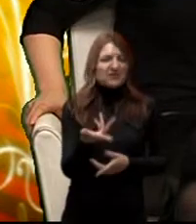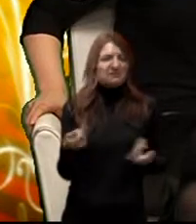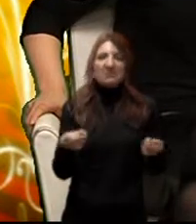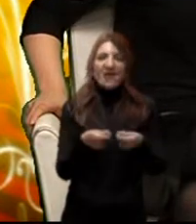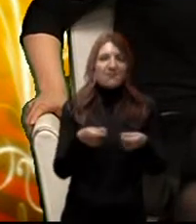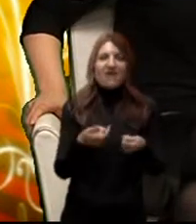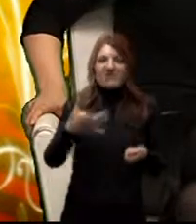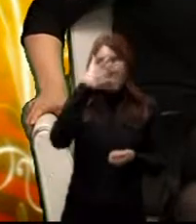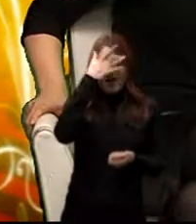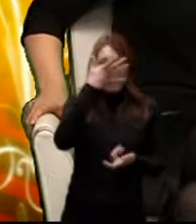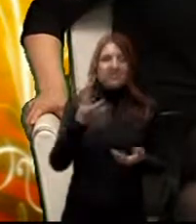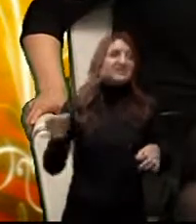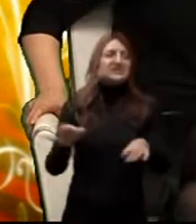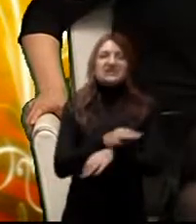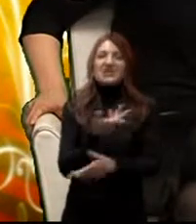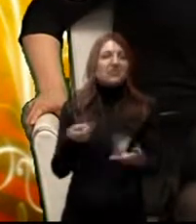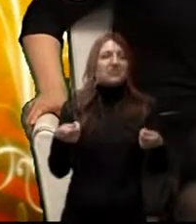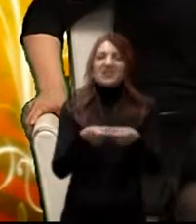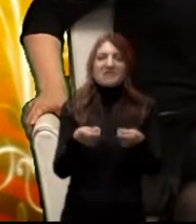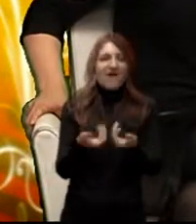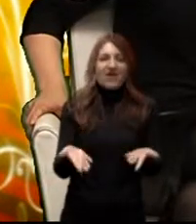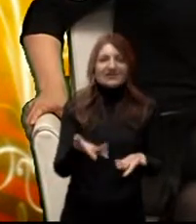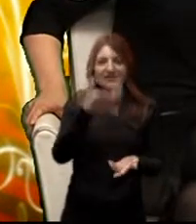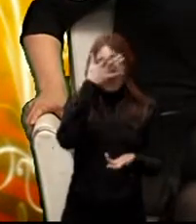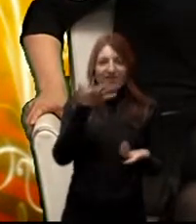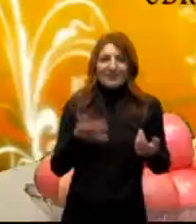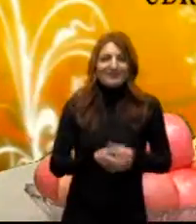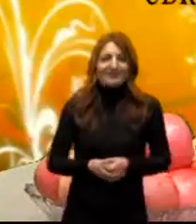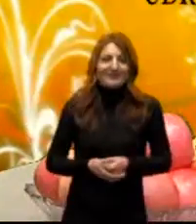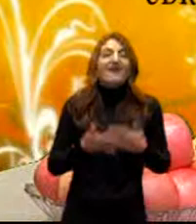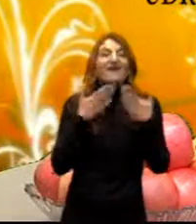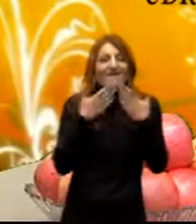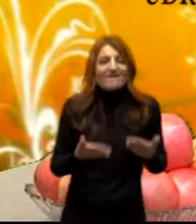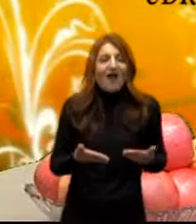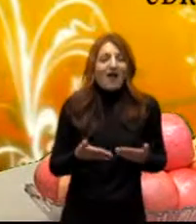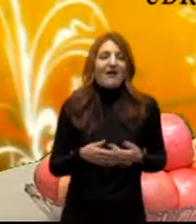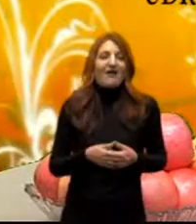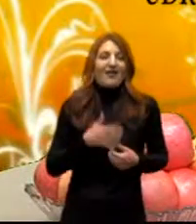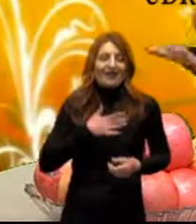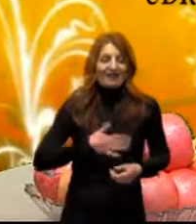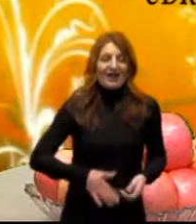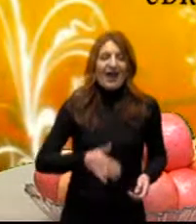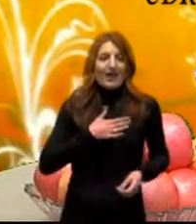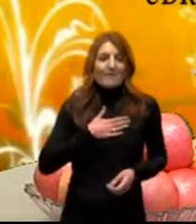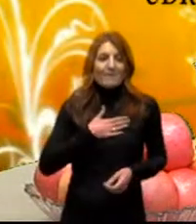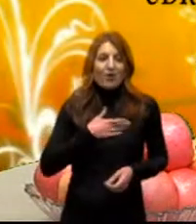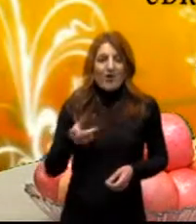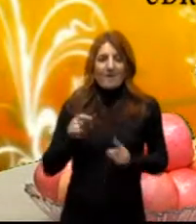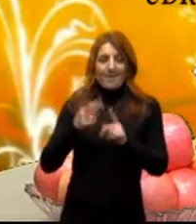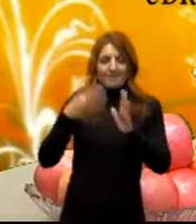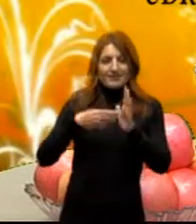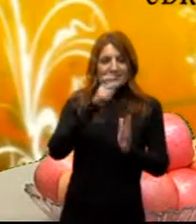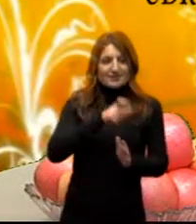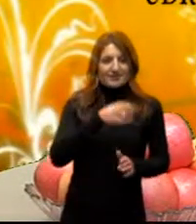niti sa bilo kakvim drugim bolestima, ni sa srećom. Eto, hvala vam, drage moje. Ja ću samo nešto, evo tu je psihologinja pa će mi